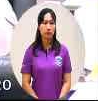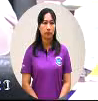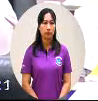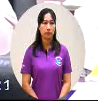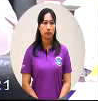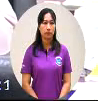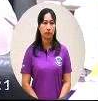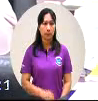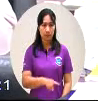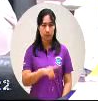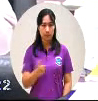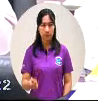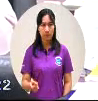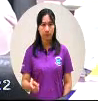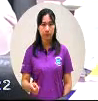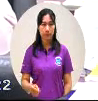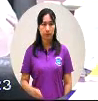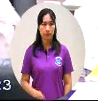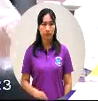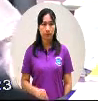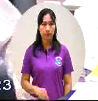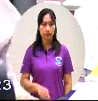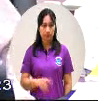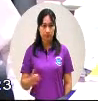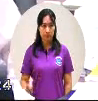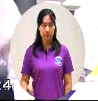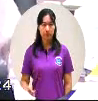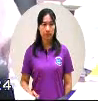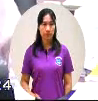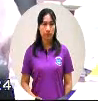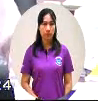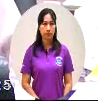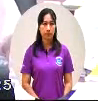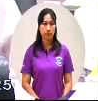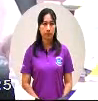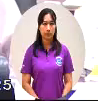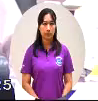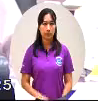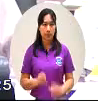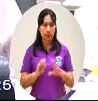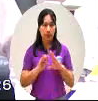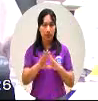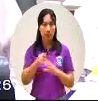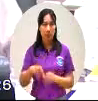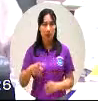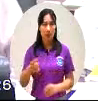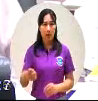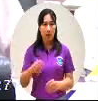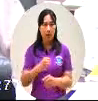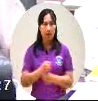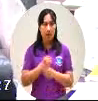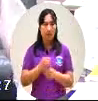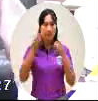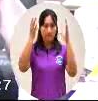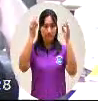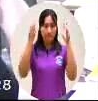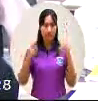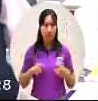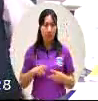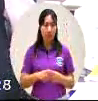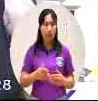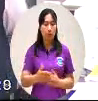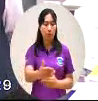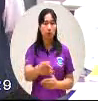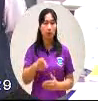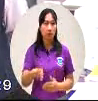下一页，好，这个不用看了啊，大家都知道啊。好，这个是我们纳玛夏的工程。我想这个纳玛夏的工